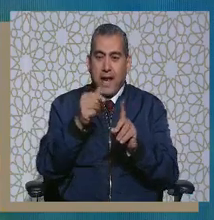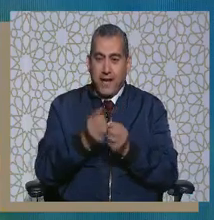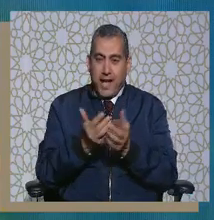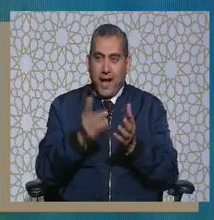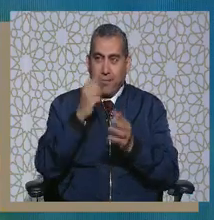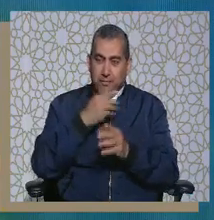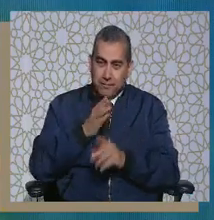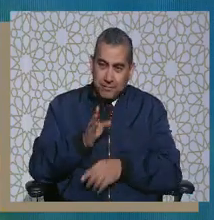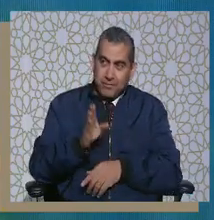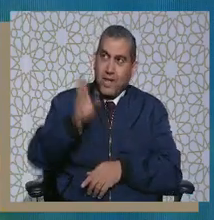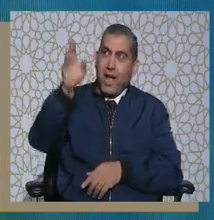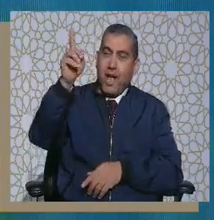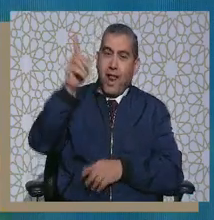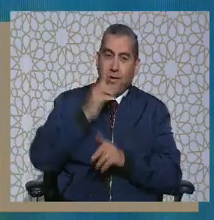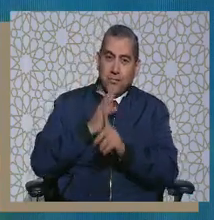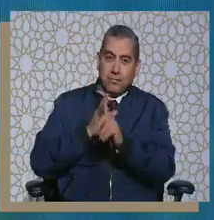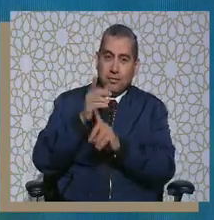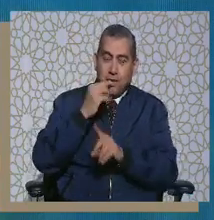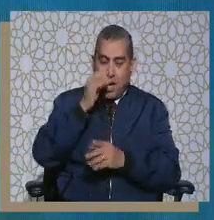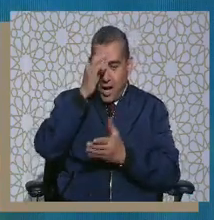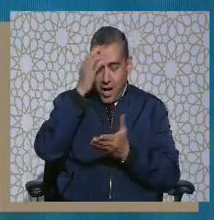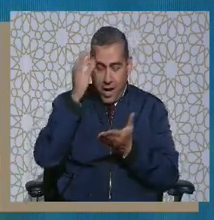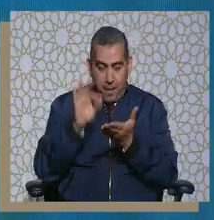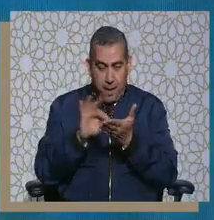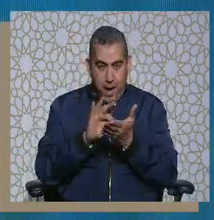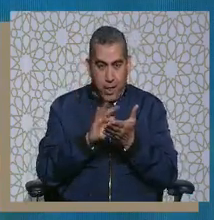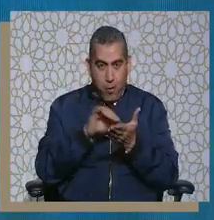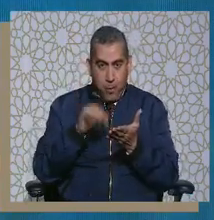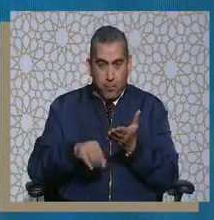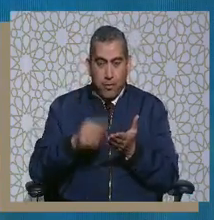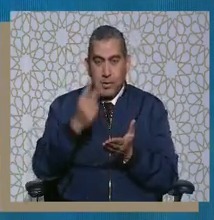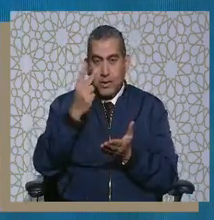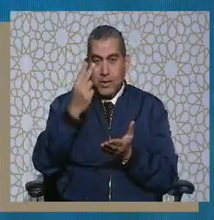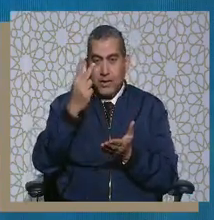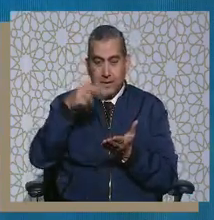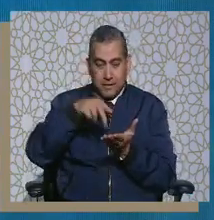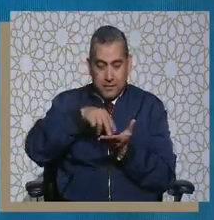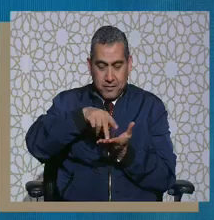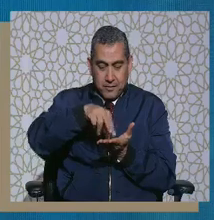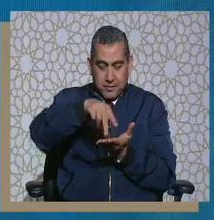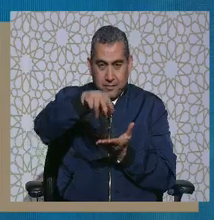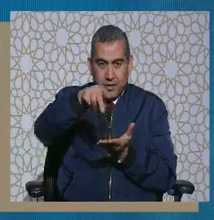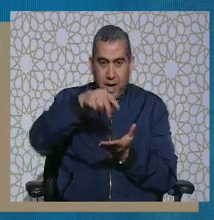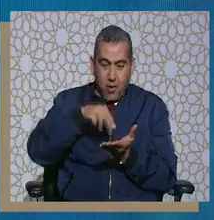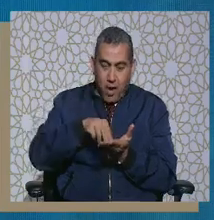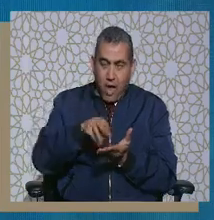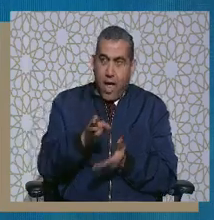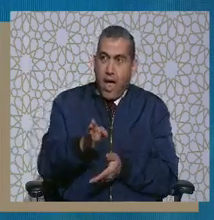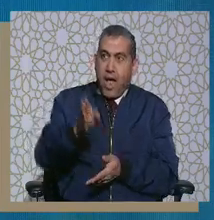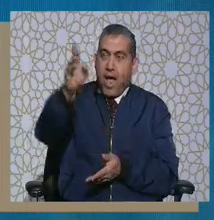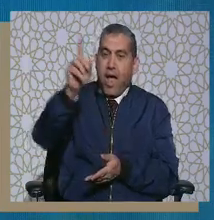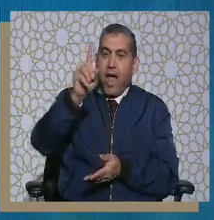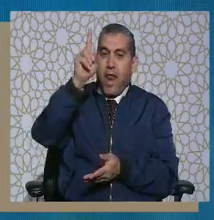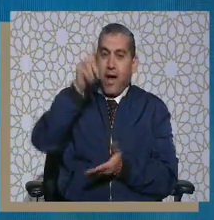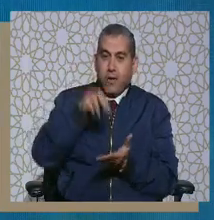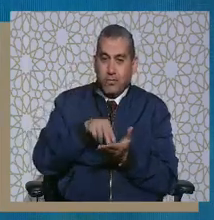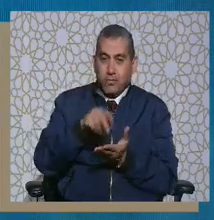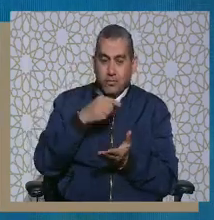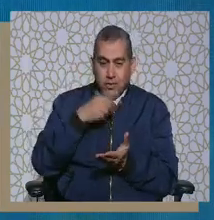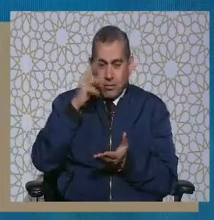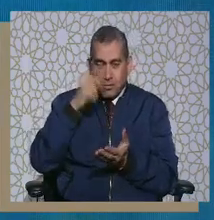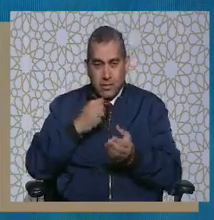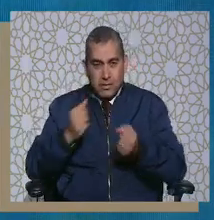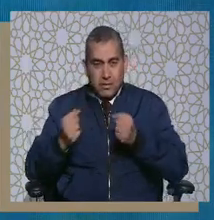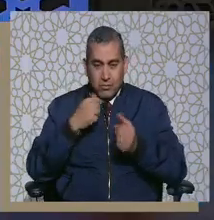ربنا فالقضاء والقدر قدمين بياخدو للسير الى الله احنا اللي احنا لما بنعاكس